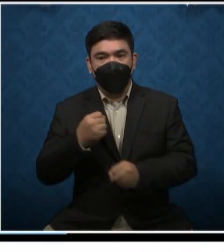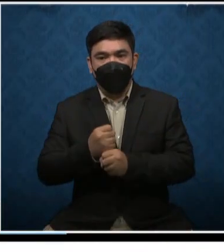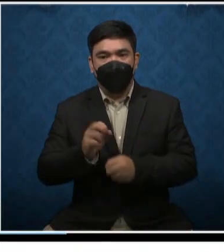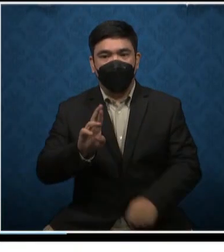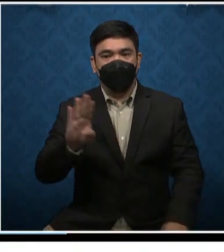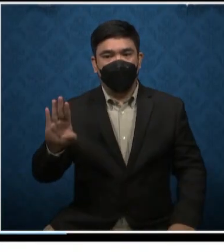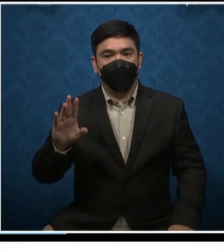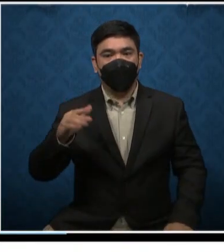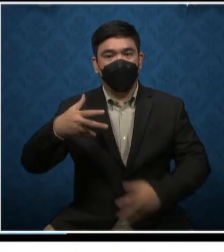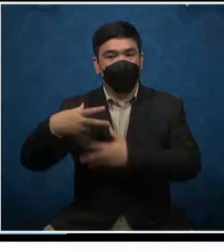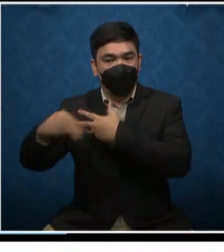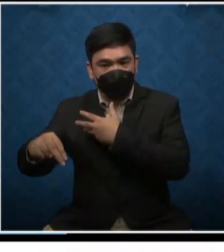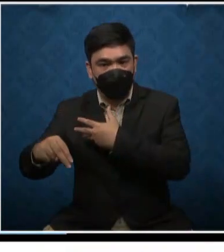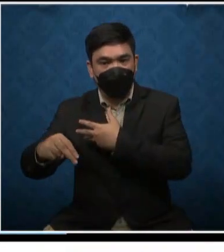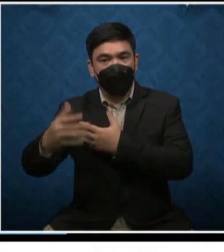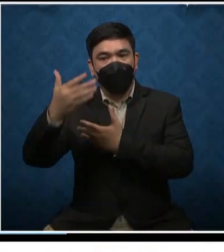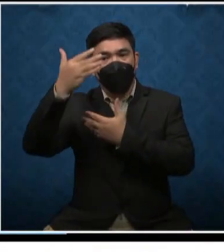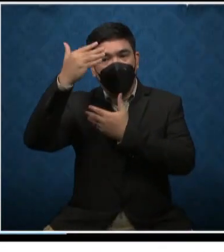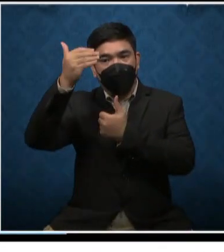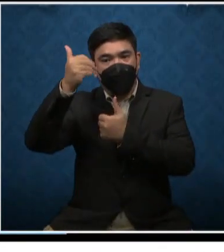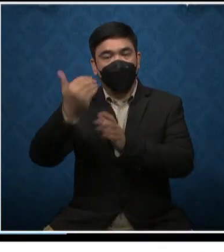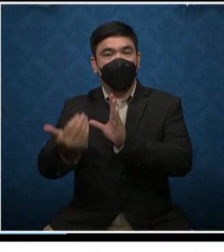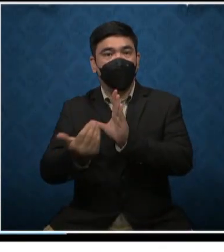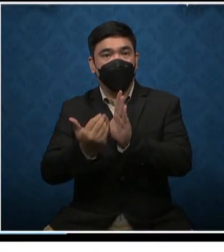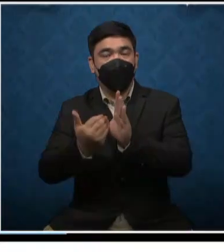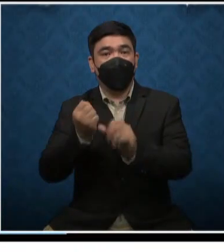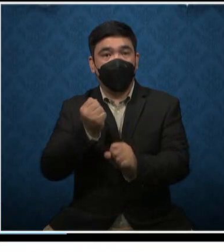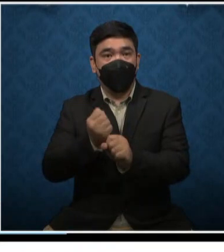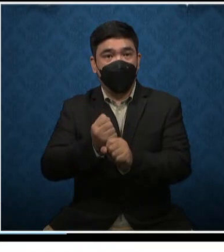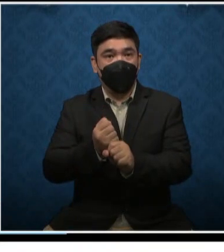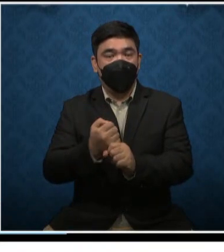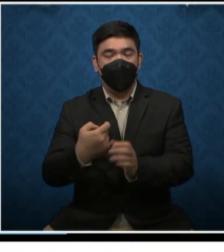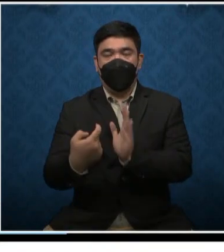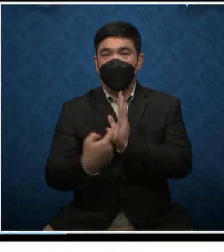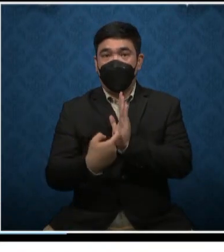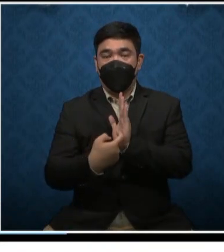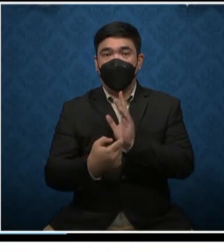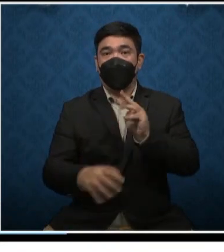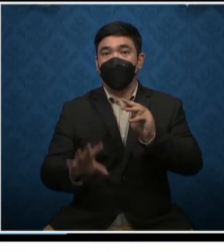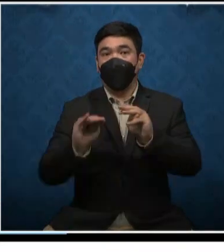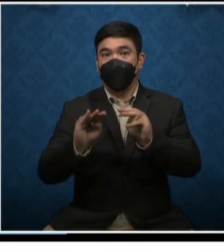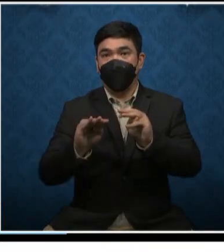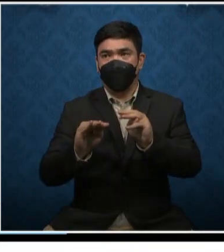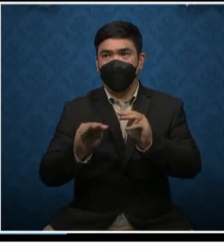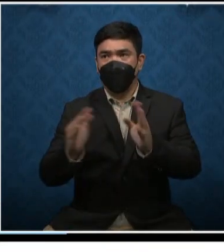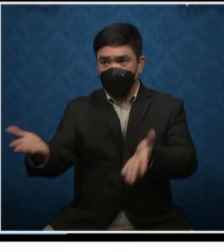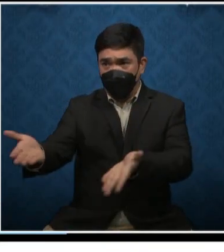บมีความสนใจที่จะสมัครเข้าเป็นผู้ประกันตนตามมาตรา40ม